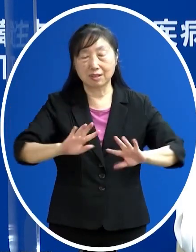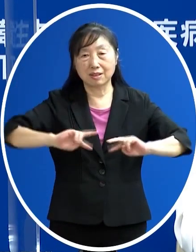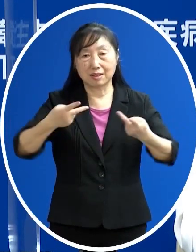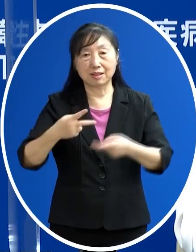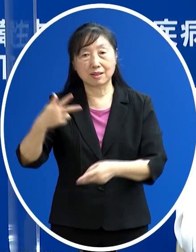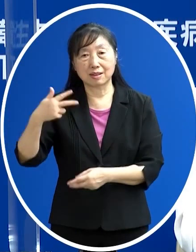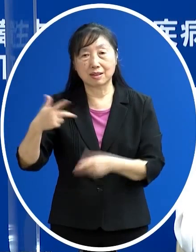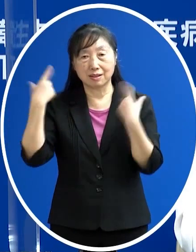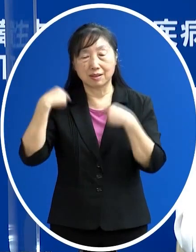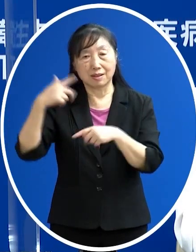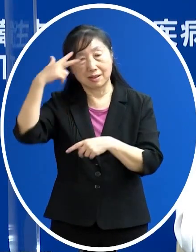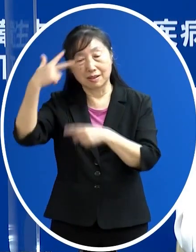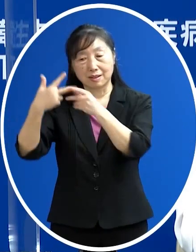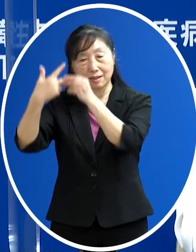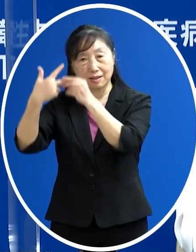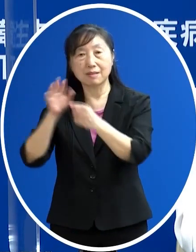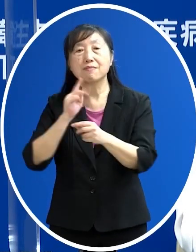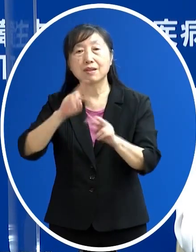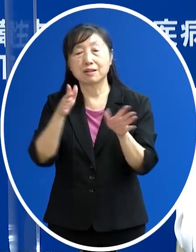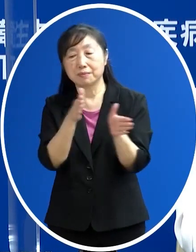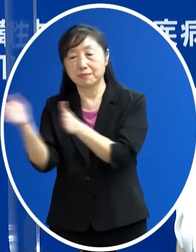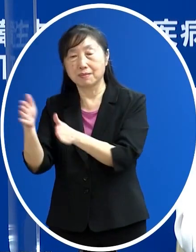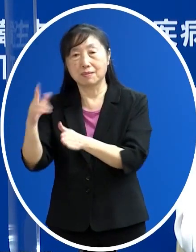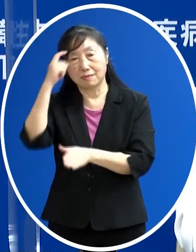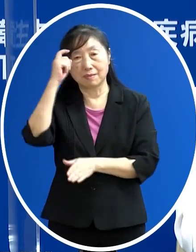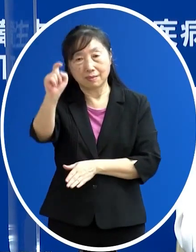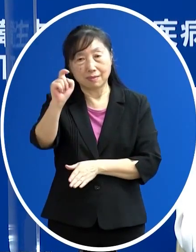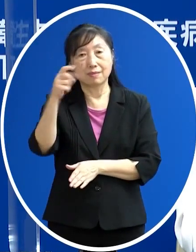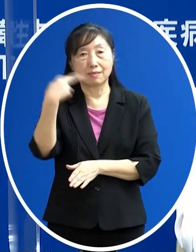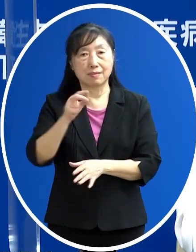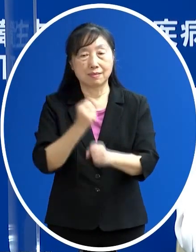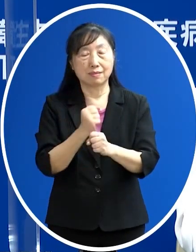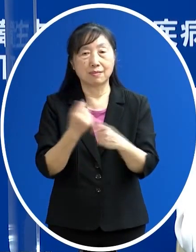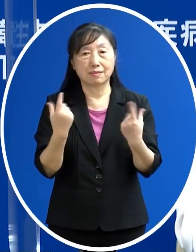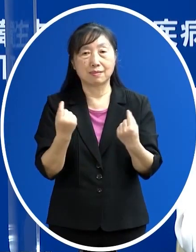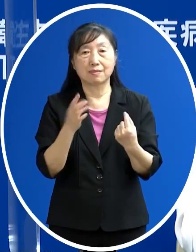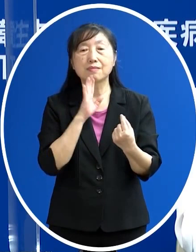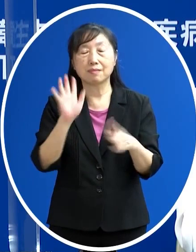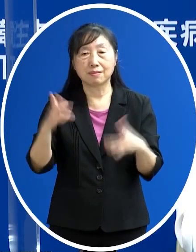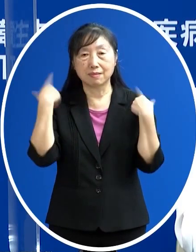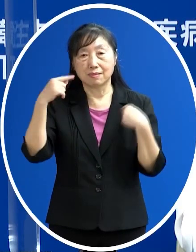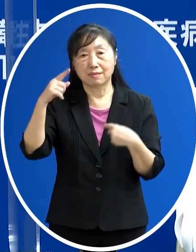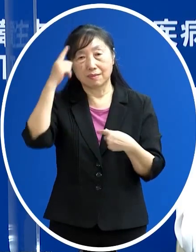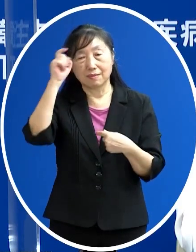第七天的快筛移到这个第十天第十天来做所以原来的第十天的